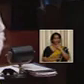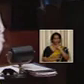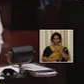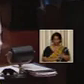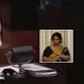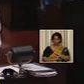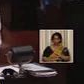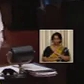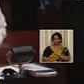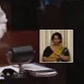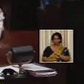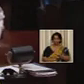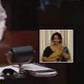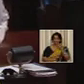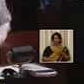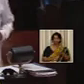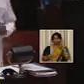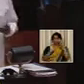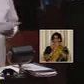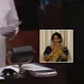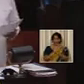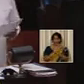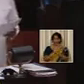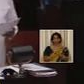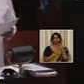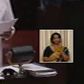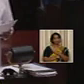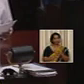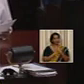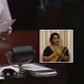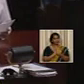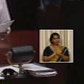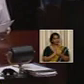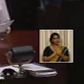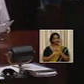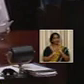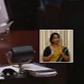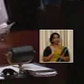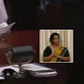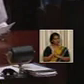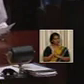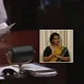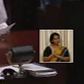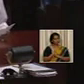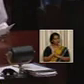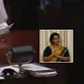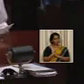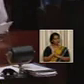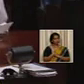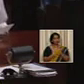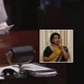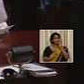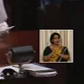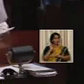කැමතියි වැදගත් කාරණාවක්. මේ තමයි ගරු අග්‍රාමාත්‍යතුමනි,